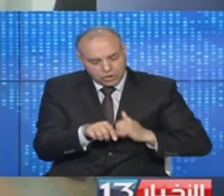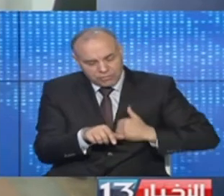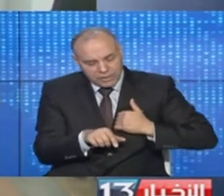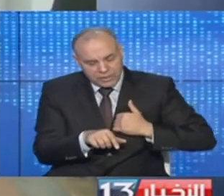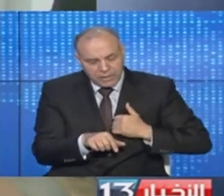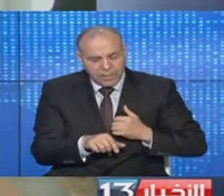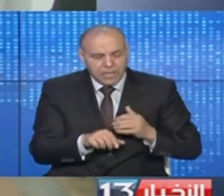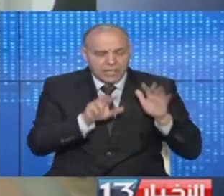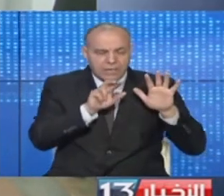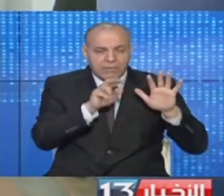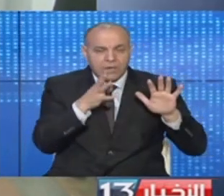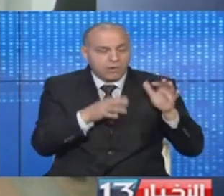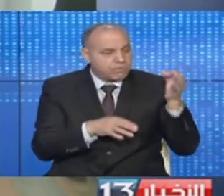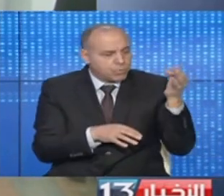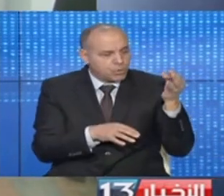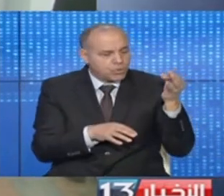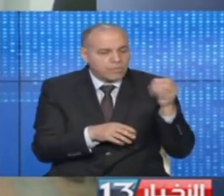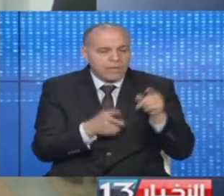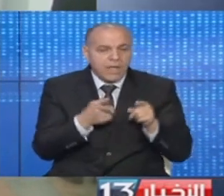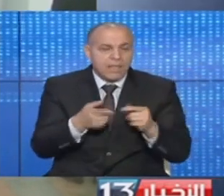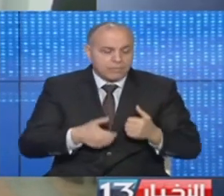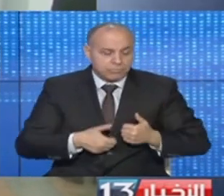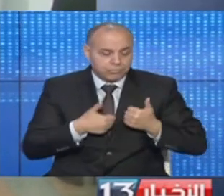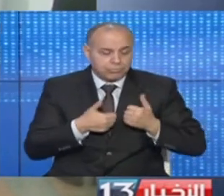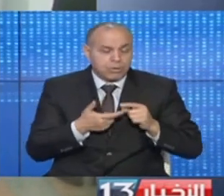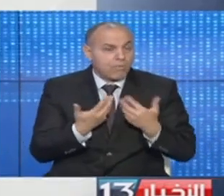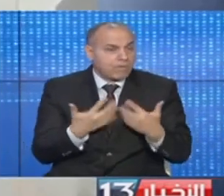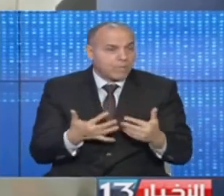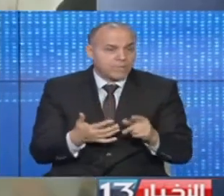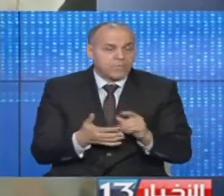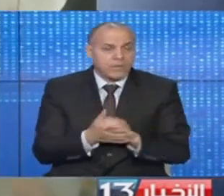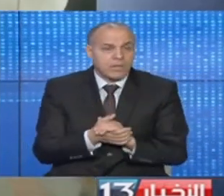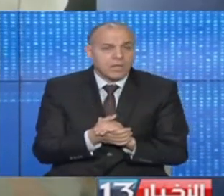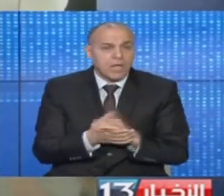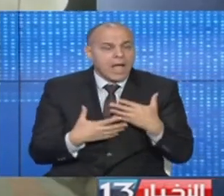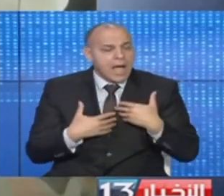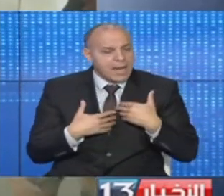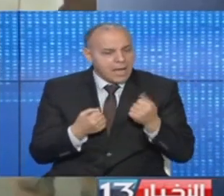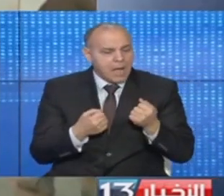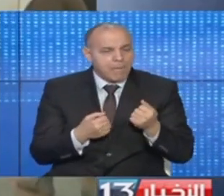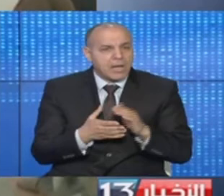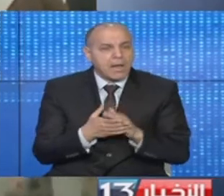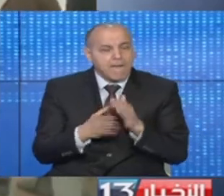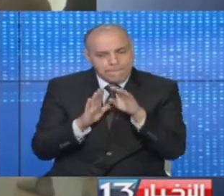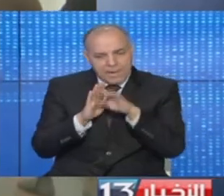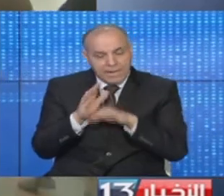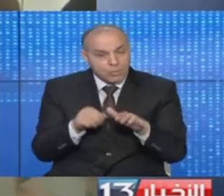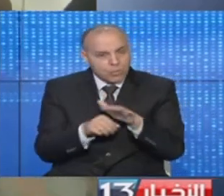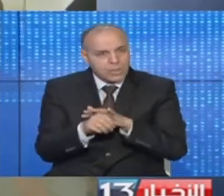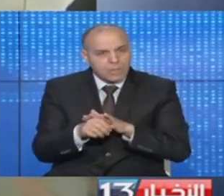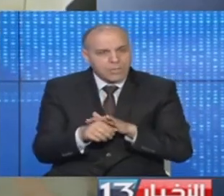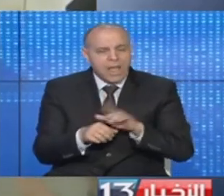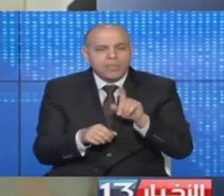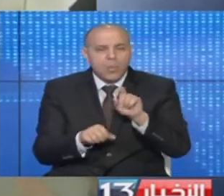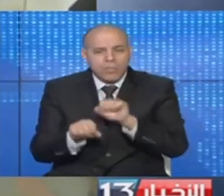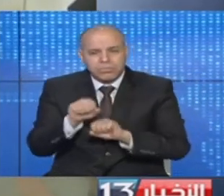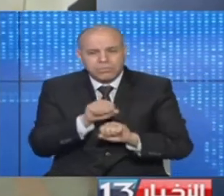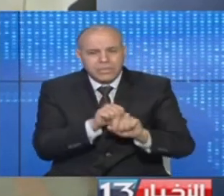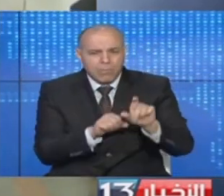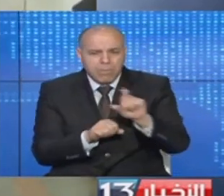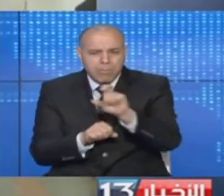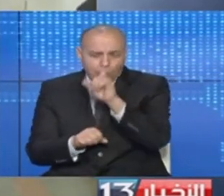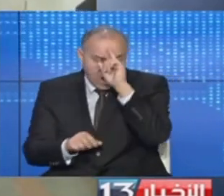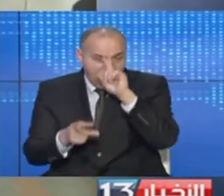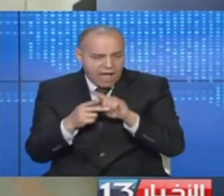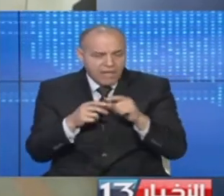حدود 89.5% هم اللي وقع الشفاء متاعهم. قمنا بإعداد برنامج كامل للتعقيم من أول ما بدت